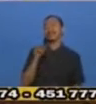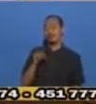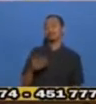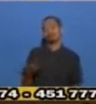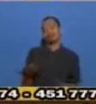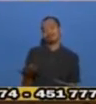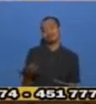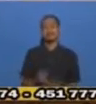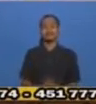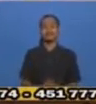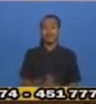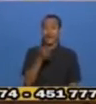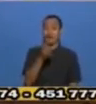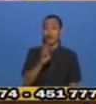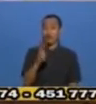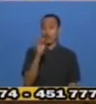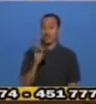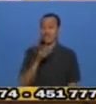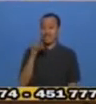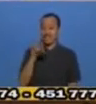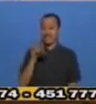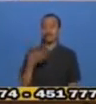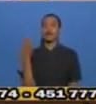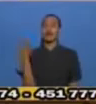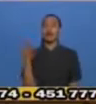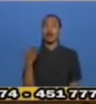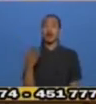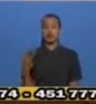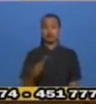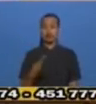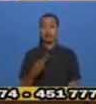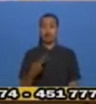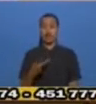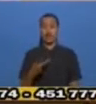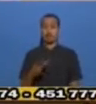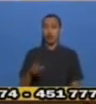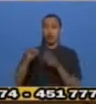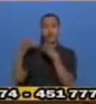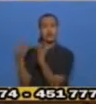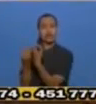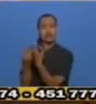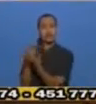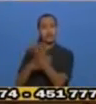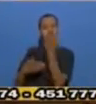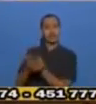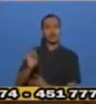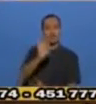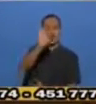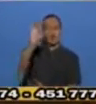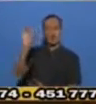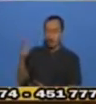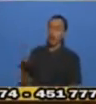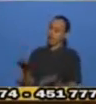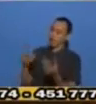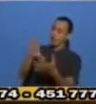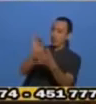memang kita mencoba untuk melibatkan berbagai organisasi penyandang disabilitas di Yogyakarta. Kan